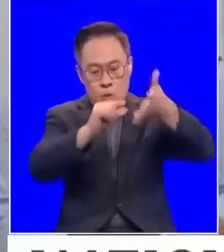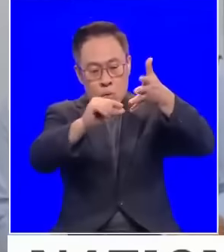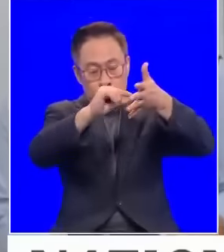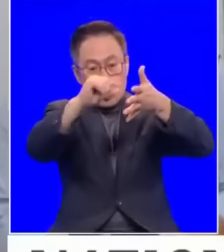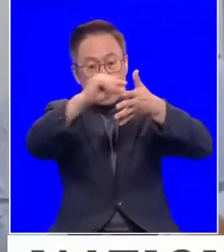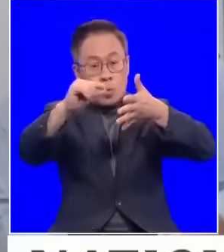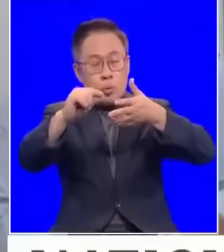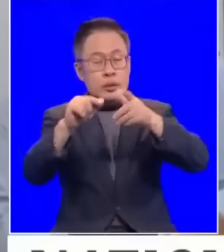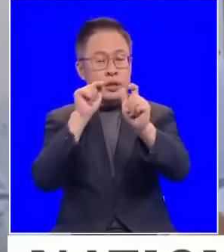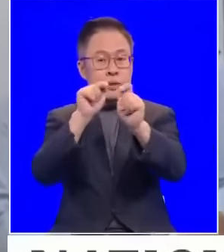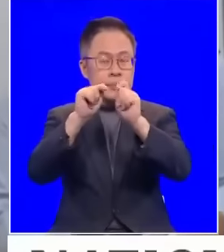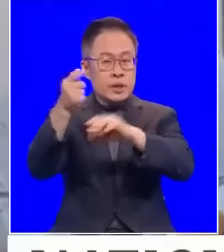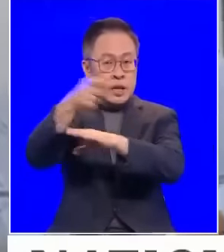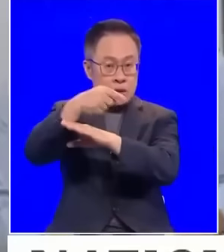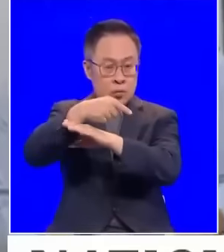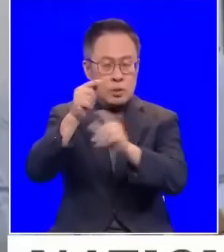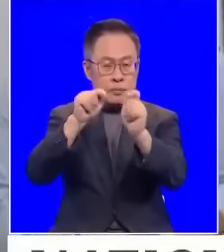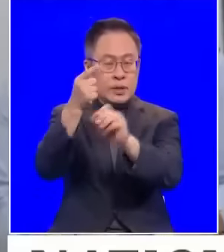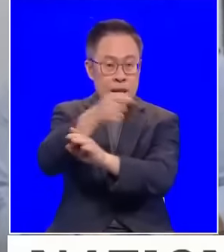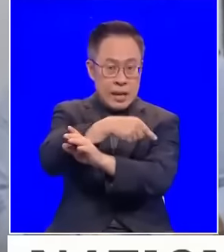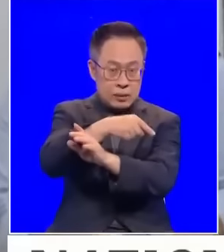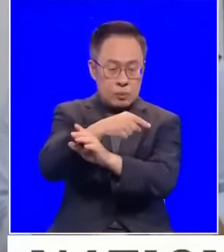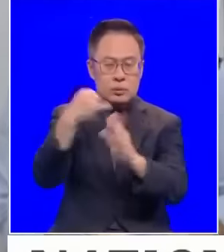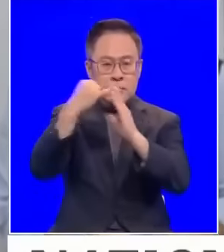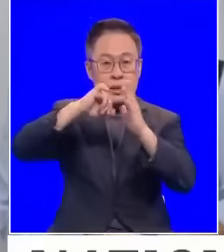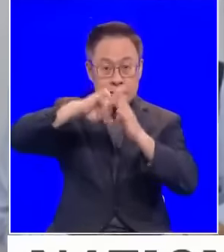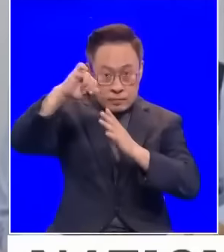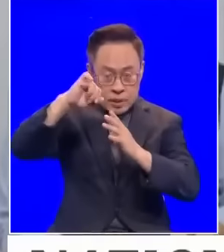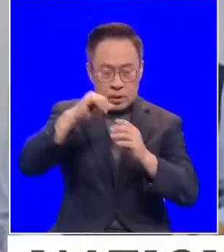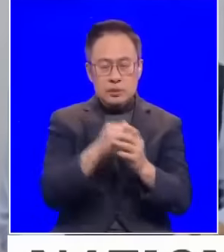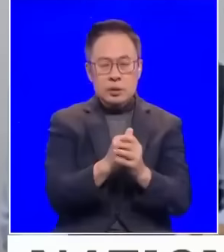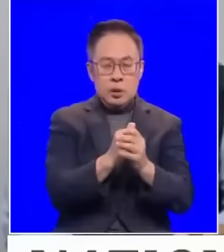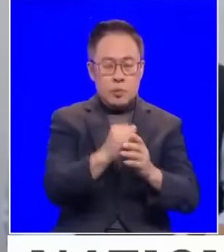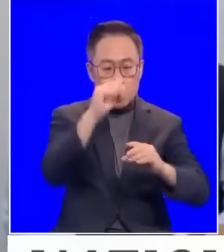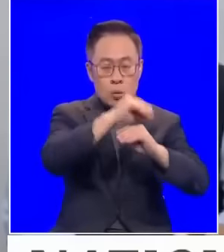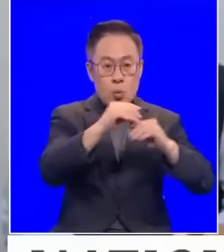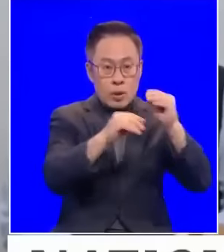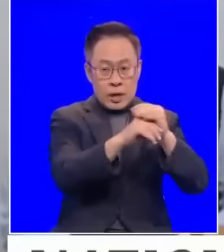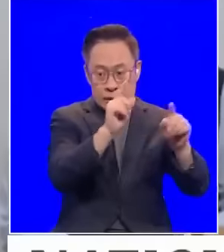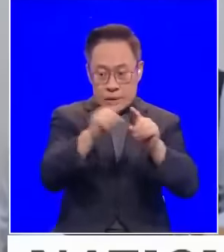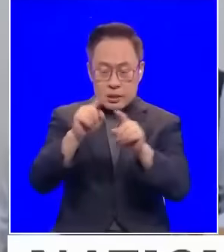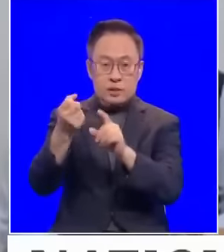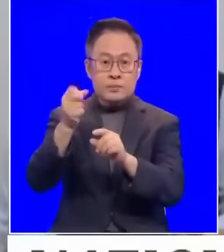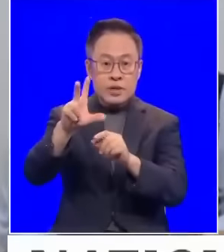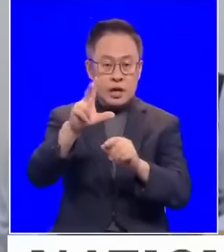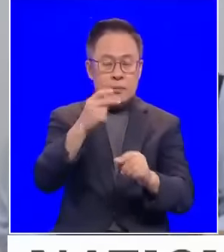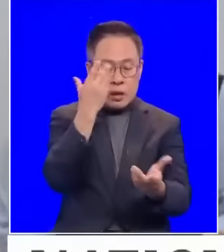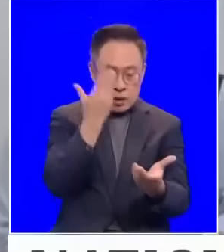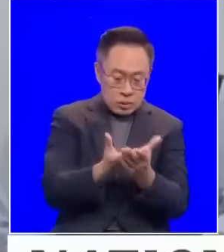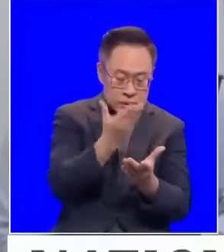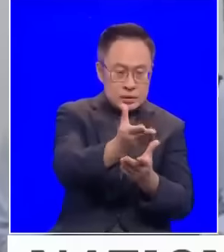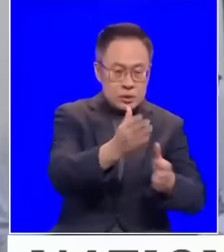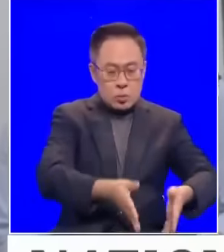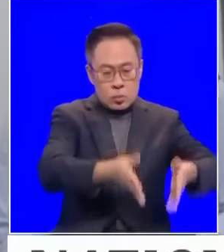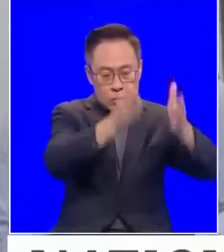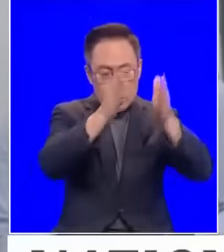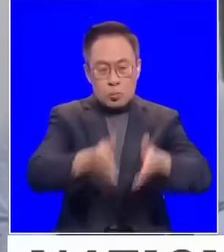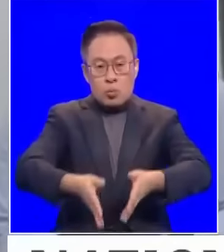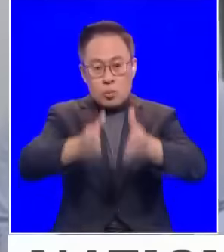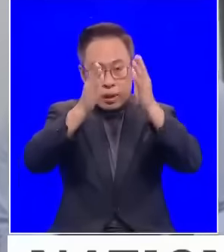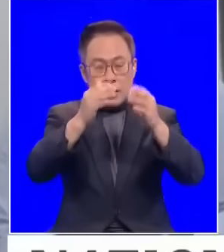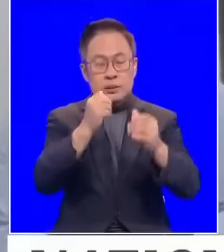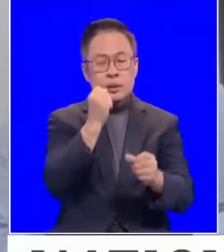ที่อำเภอหางดงจังหวัดเชียงใหม่เปิดตัวไปถึง13โครงการแต่สร้างเสร็จจริงเนี่ย2โครงการนะคะโดยแต่ละโครงการมีอาคารสูง